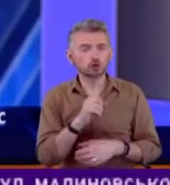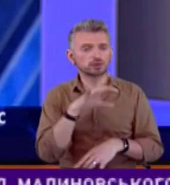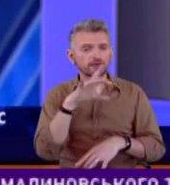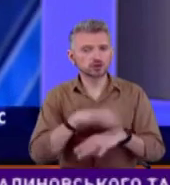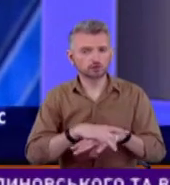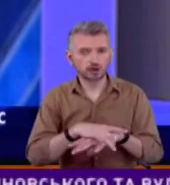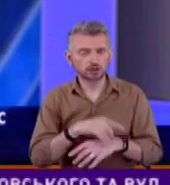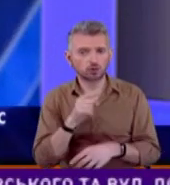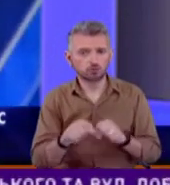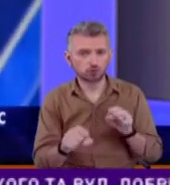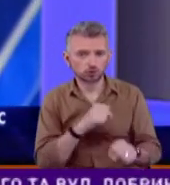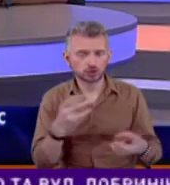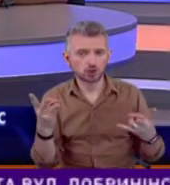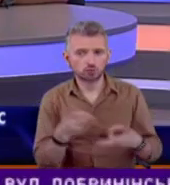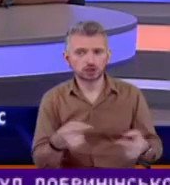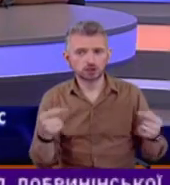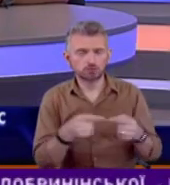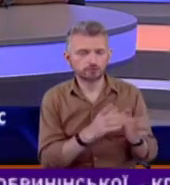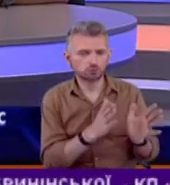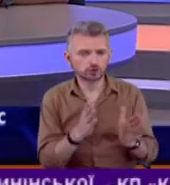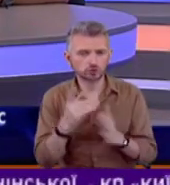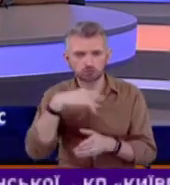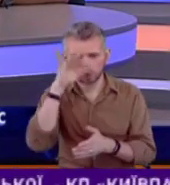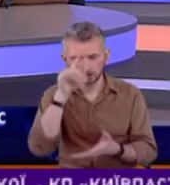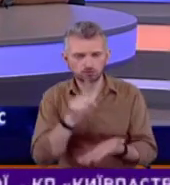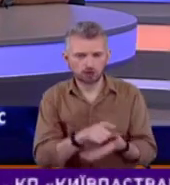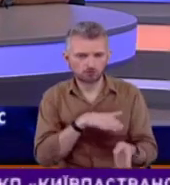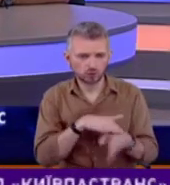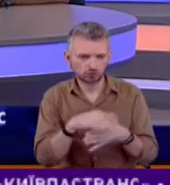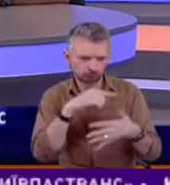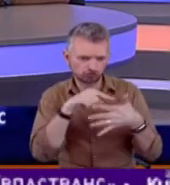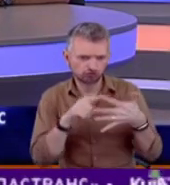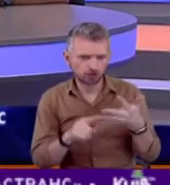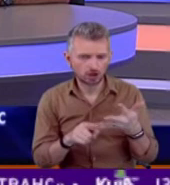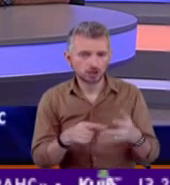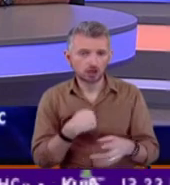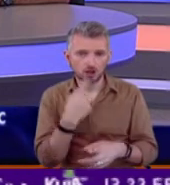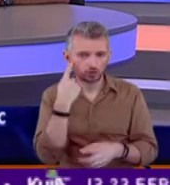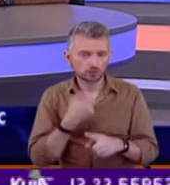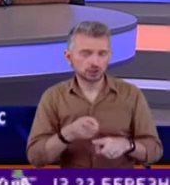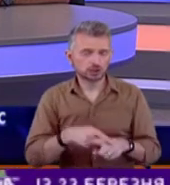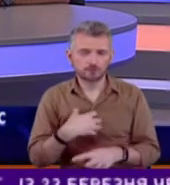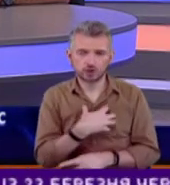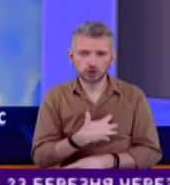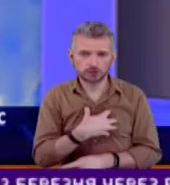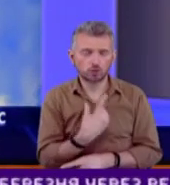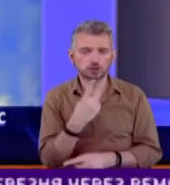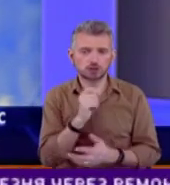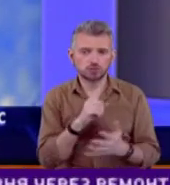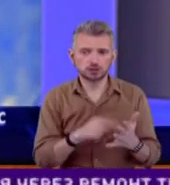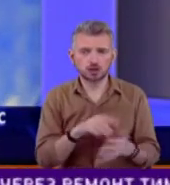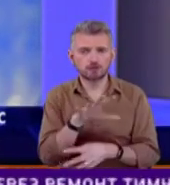зафіксувати його порушення, необхідні певні процедури поліція має зробити. Я думаю, що це дуже важливо. І тут одне у нас питання –